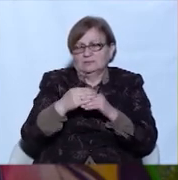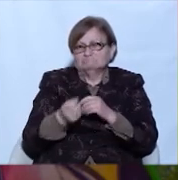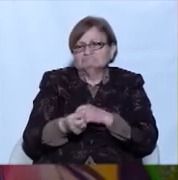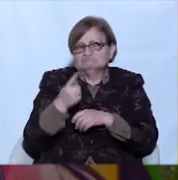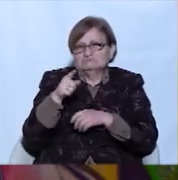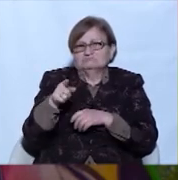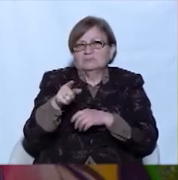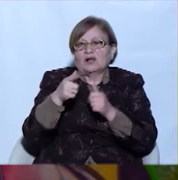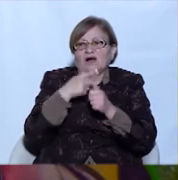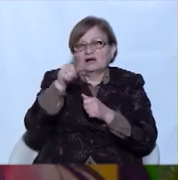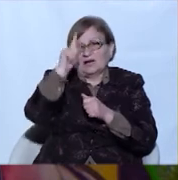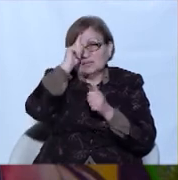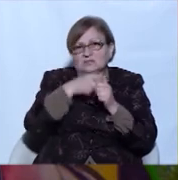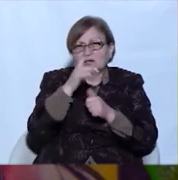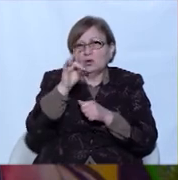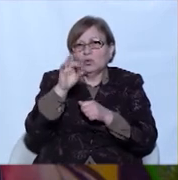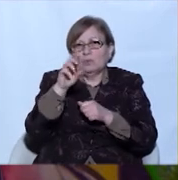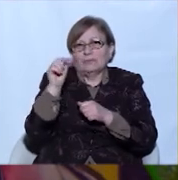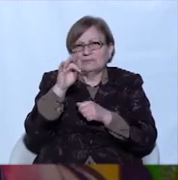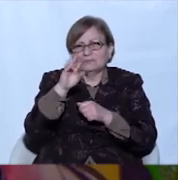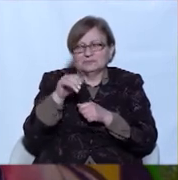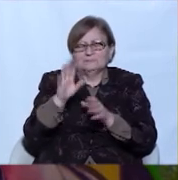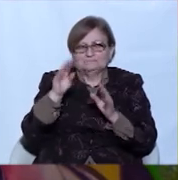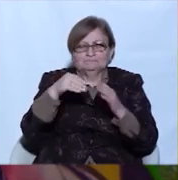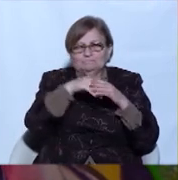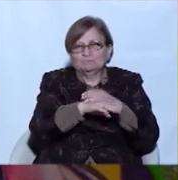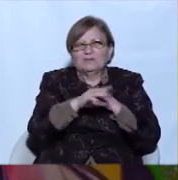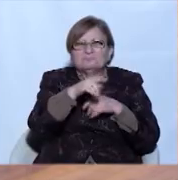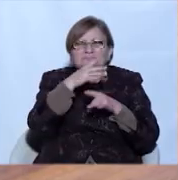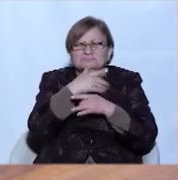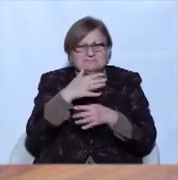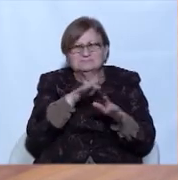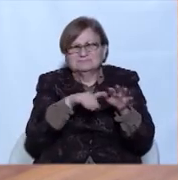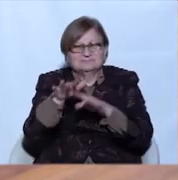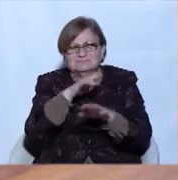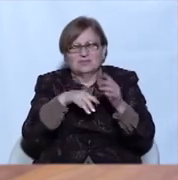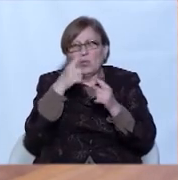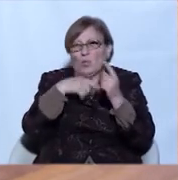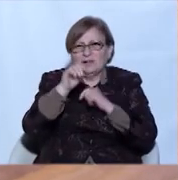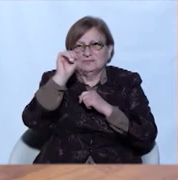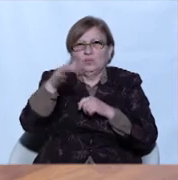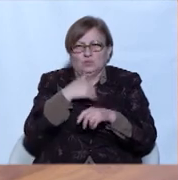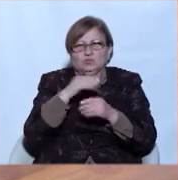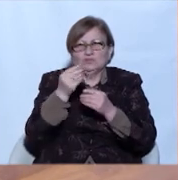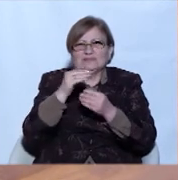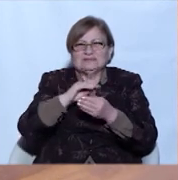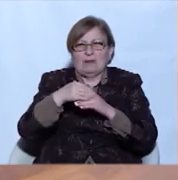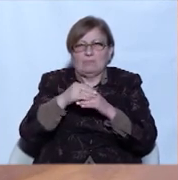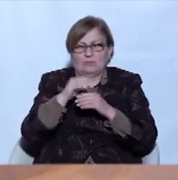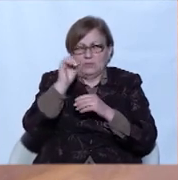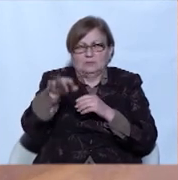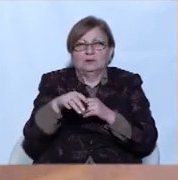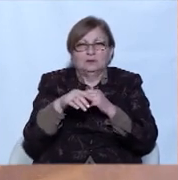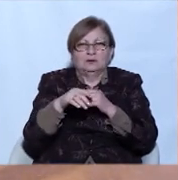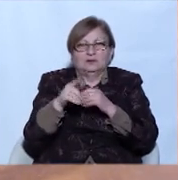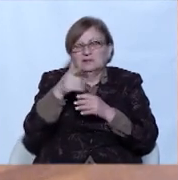აღმოჩნდა რომ ამ ქურდს რობერტი ქვია ვერ მოიცალა ამან რომ დაებრუნებინა უკანე საფულე, იმიტომ რომ მეორე